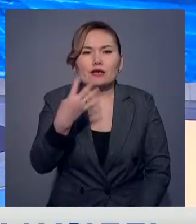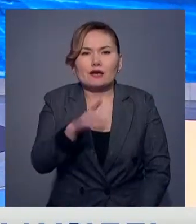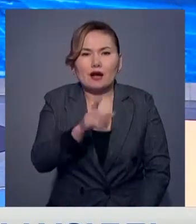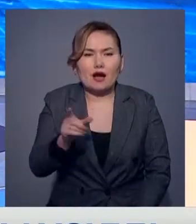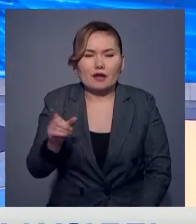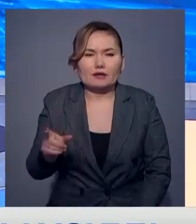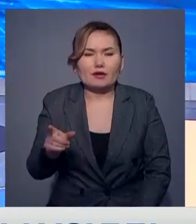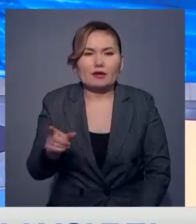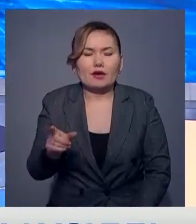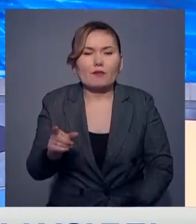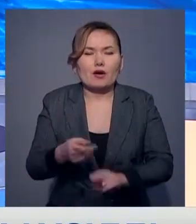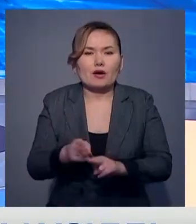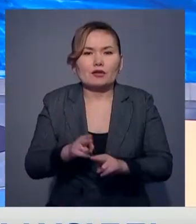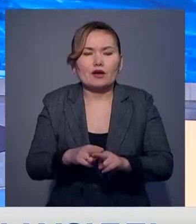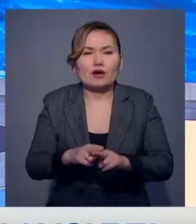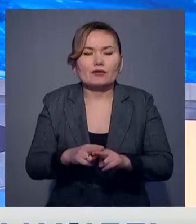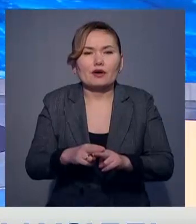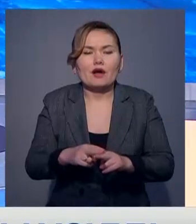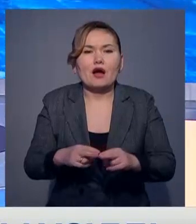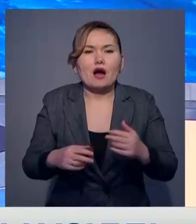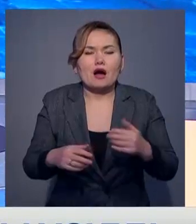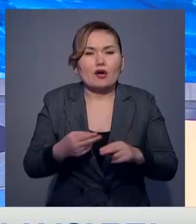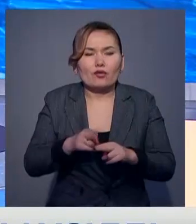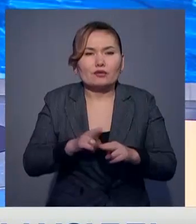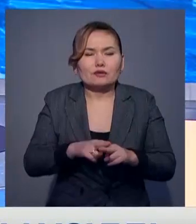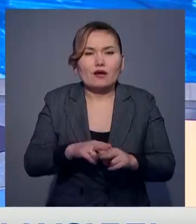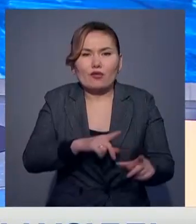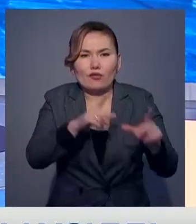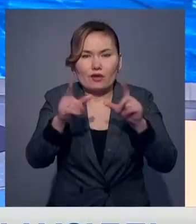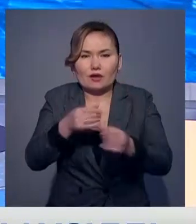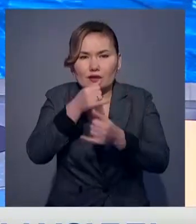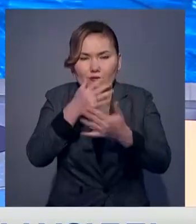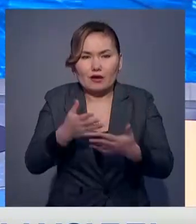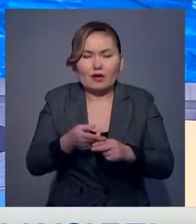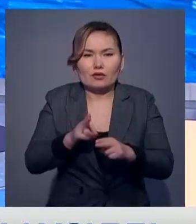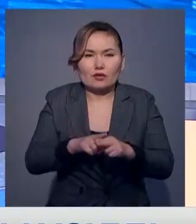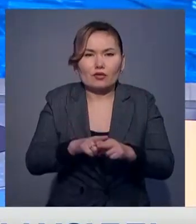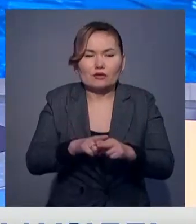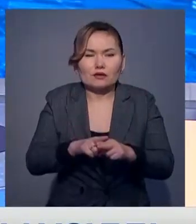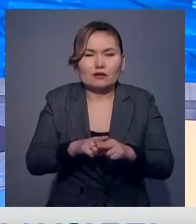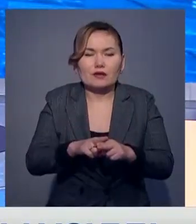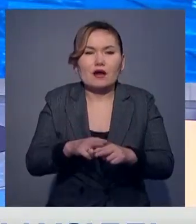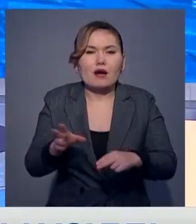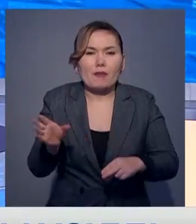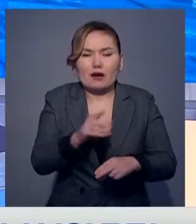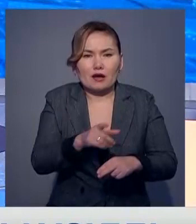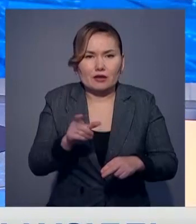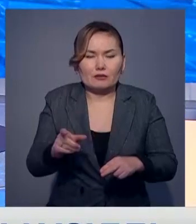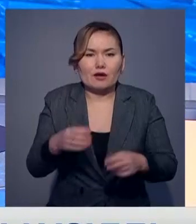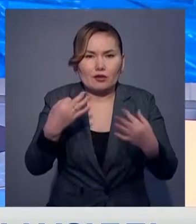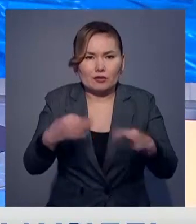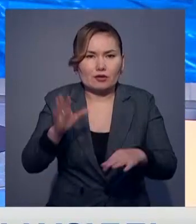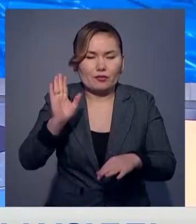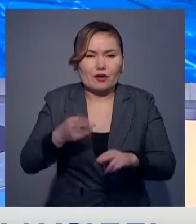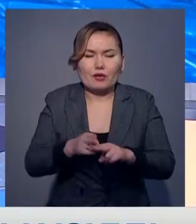бір асығыс бара жатқан жерлерінен жолдан қалып жатыр ма, әлде мүмкіндігінше жіберіп жатсыздар ма? Жоқ,